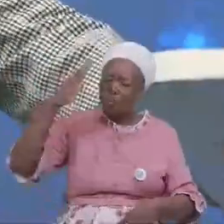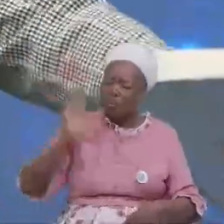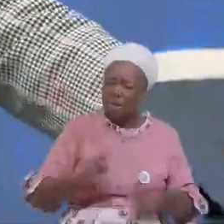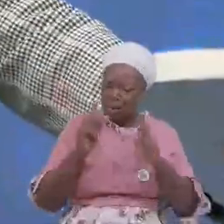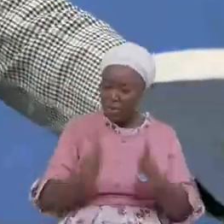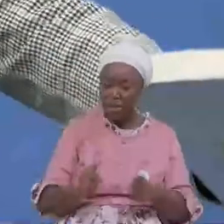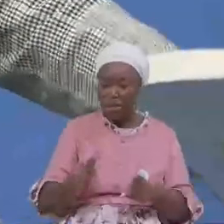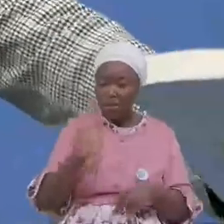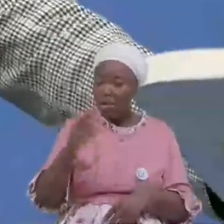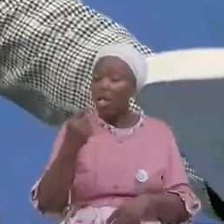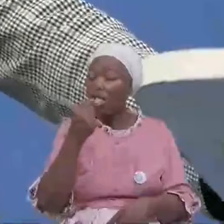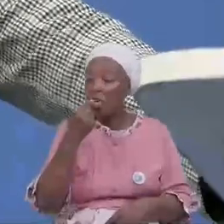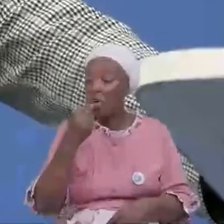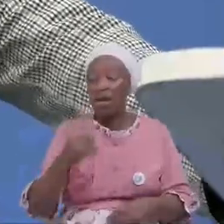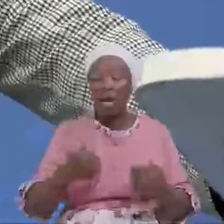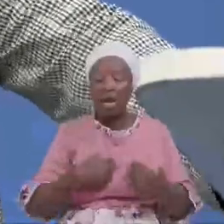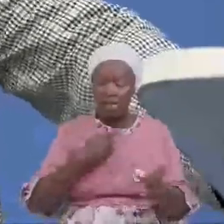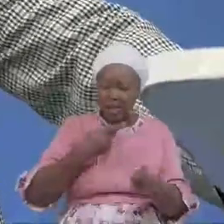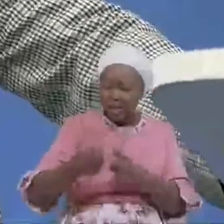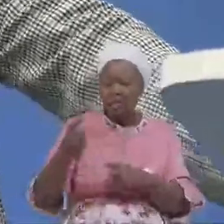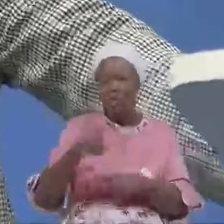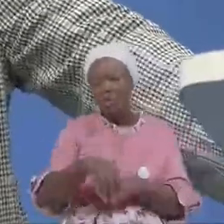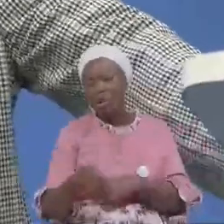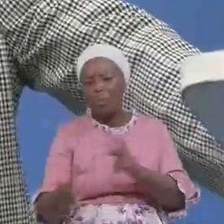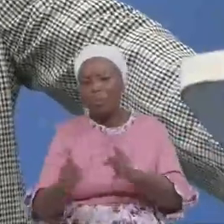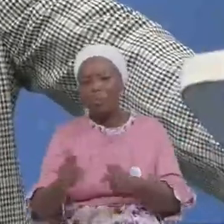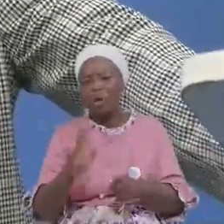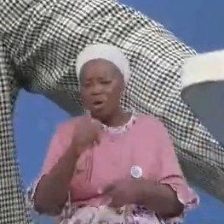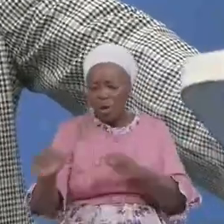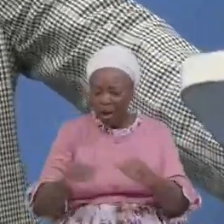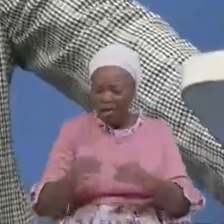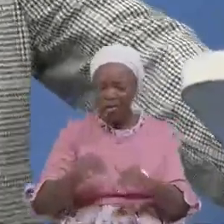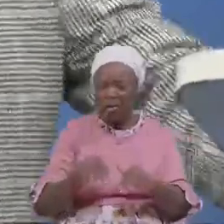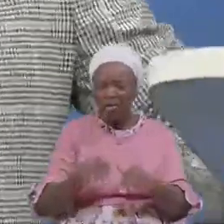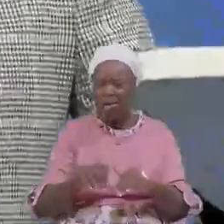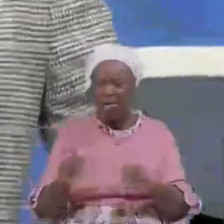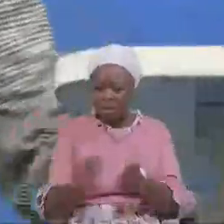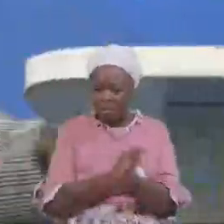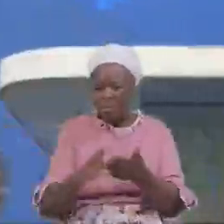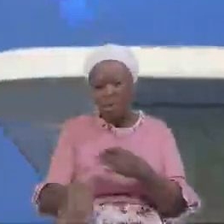violentait les autres. Tes actions violentaient les autres.